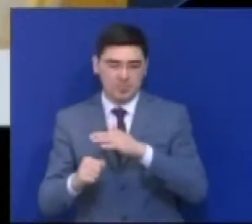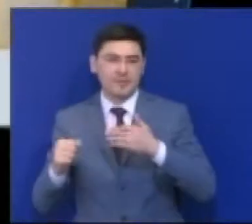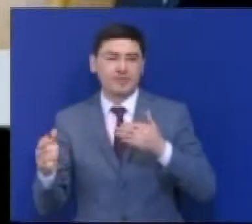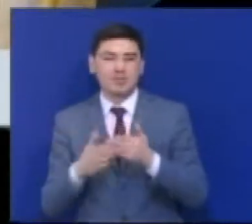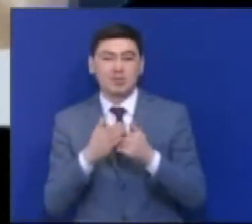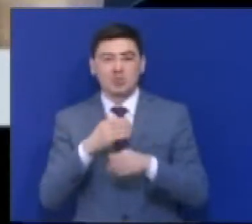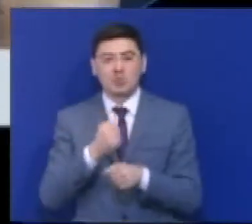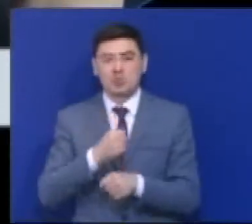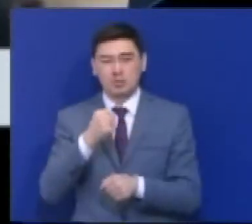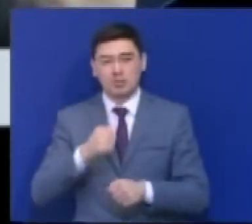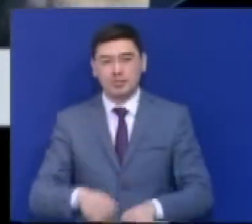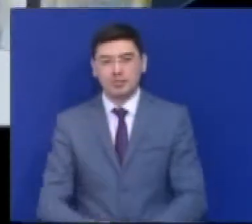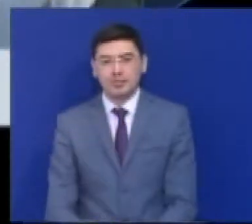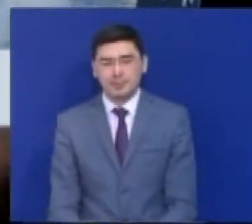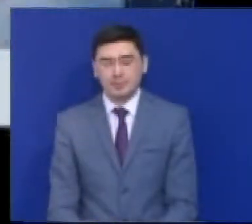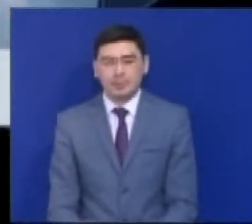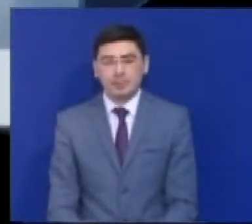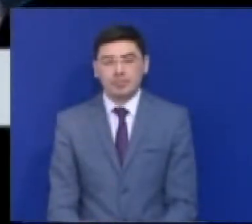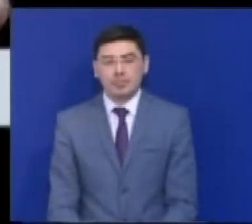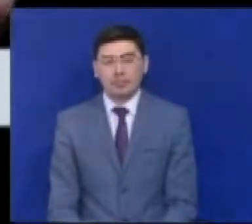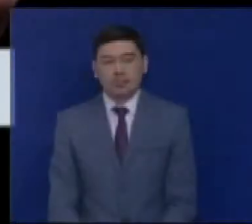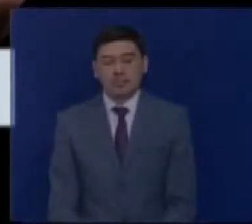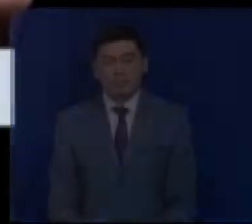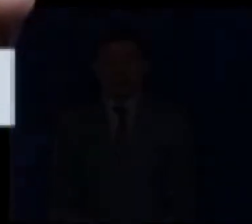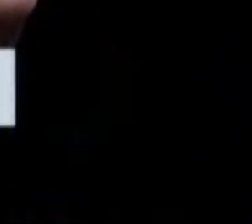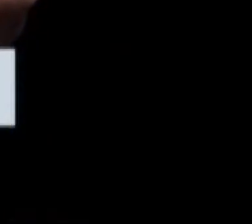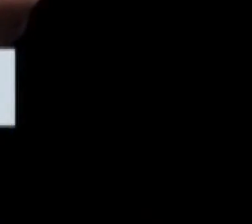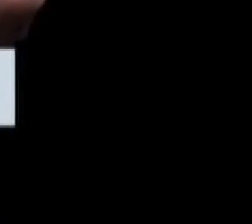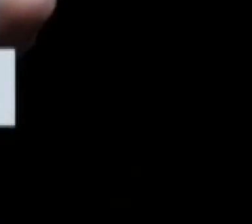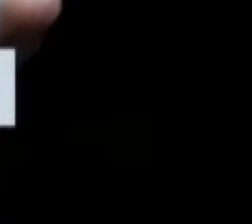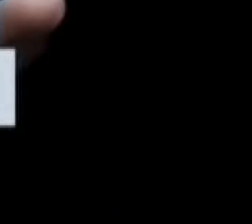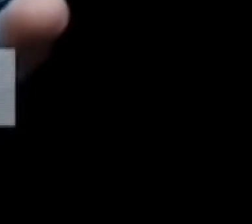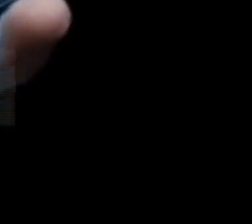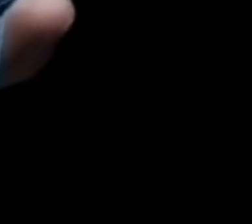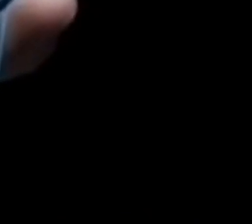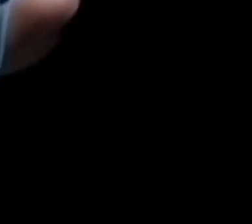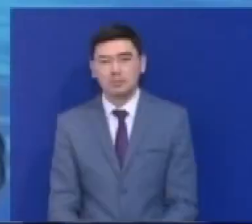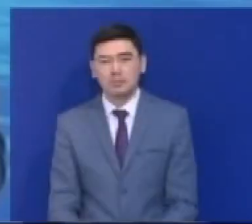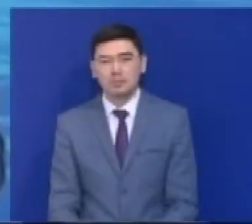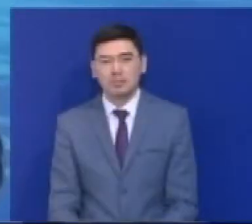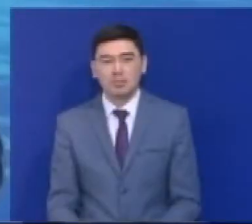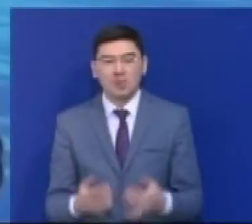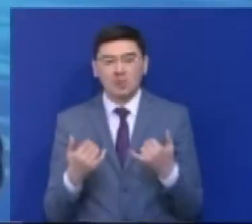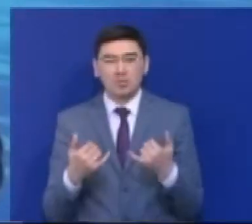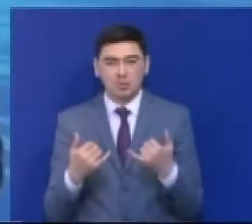келісе алмайды деген сөз. Эльмира Жүсінбекқызы, Нұргүл Садықова, Елжан Мағзұмов, Семей, телеарнасы.